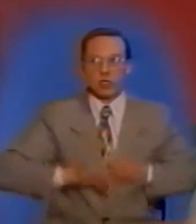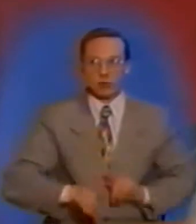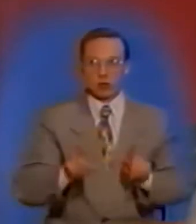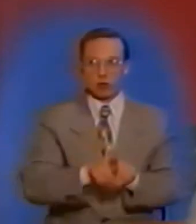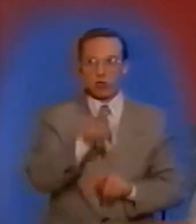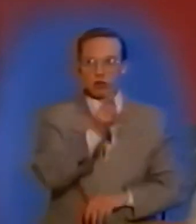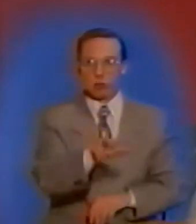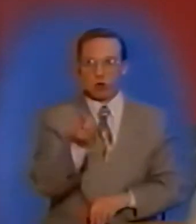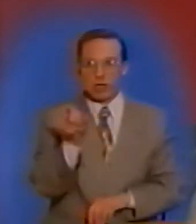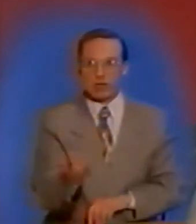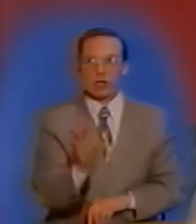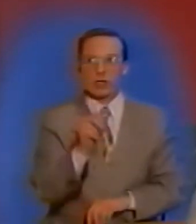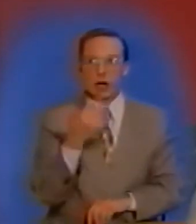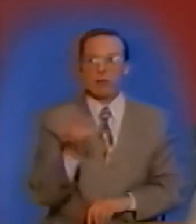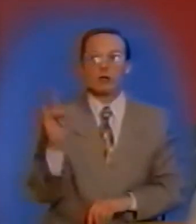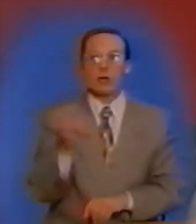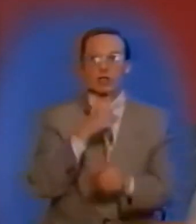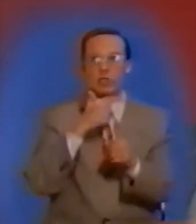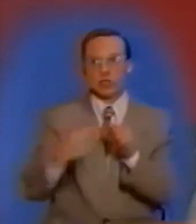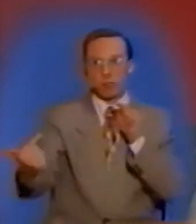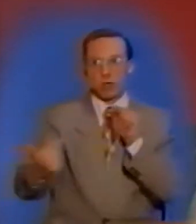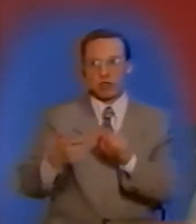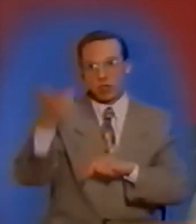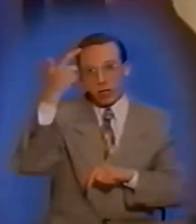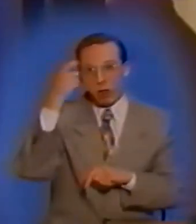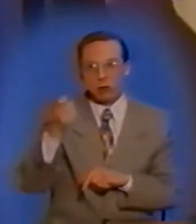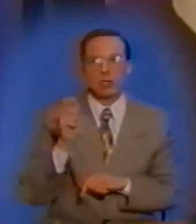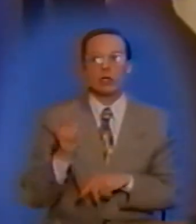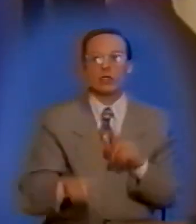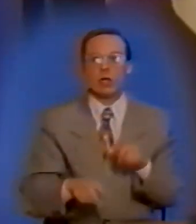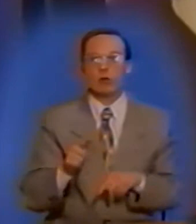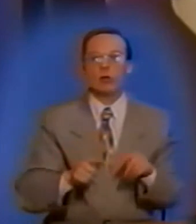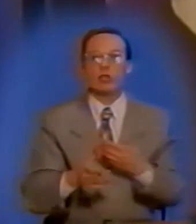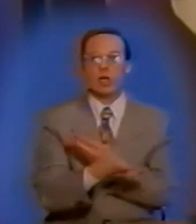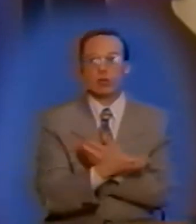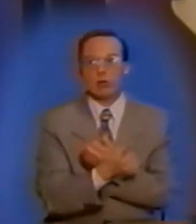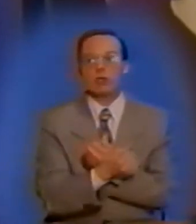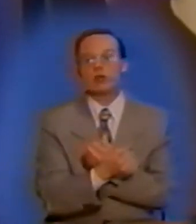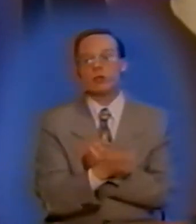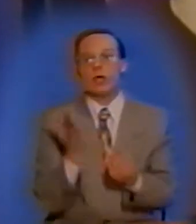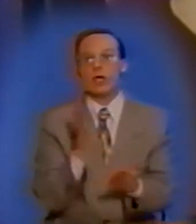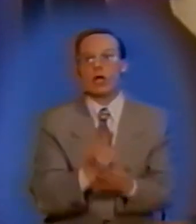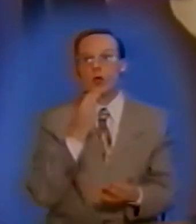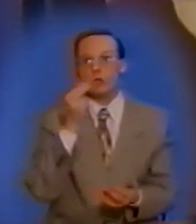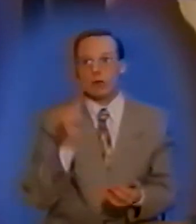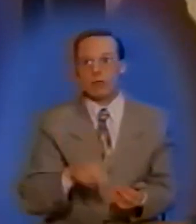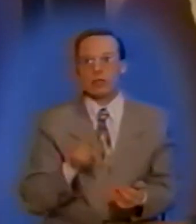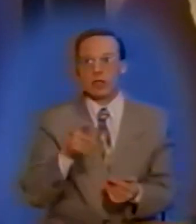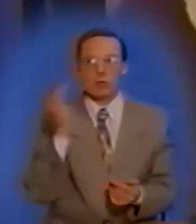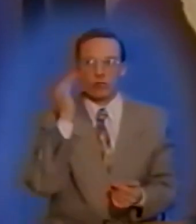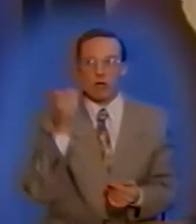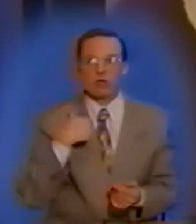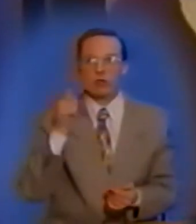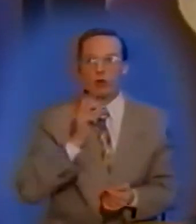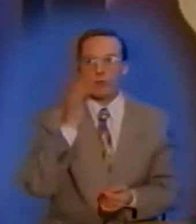ne, tai kam bažnyčiai prieštaraut, kad yra būti iki homoseksualių yra nuodėmė ar kažkas Ta prasme, nu, aš